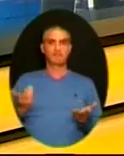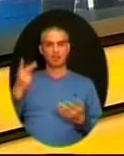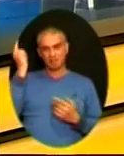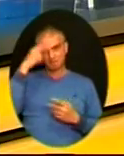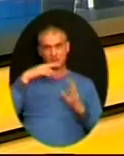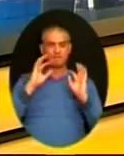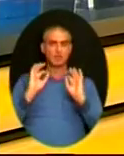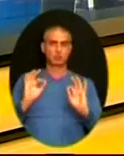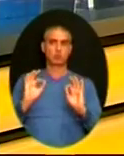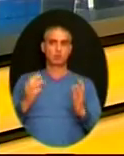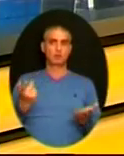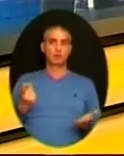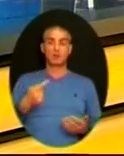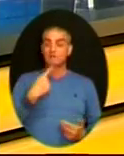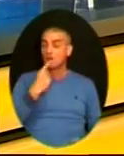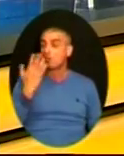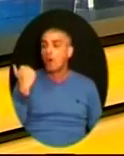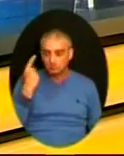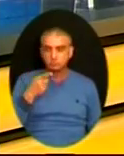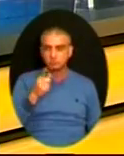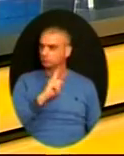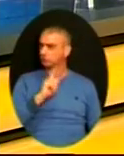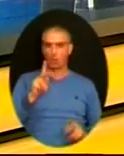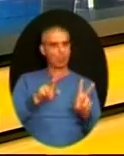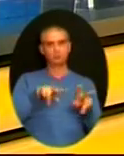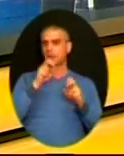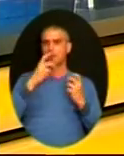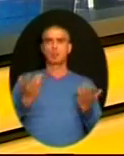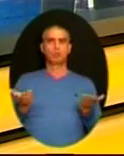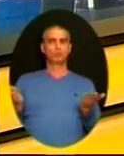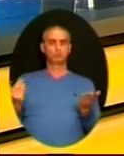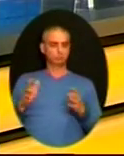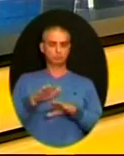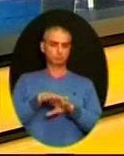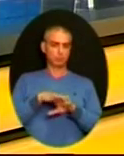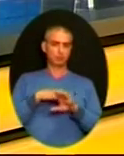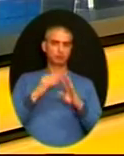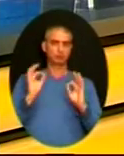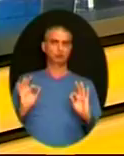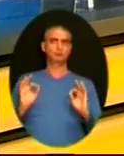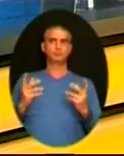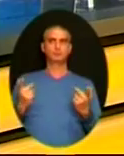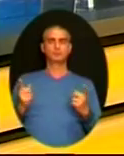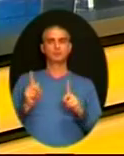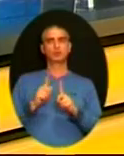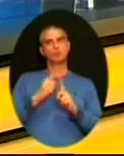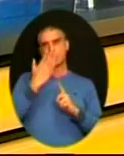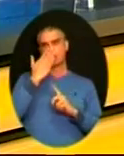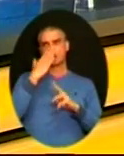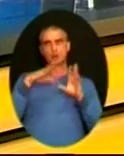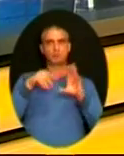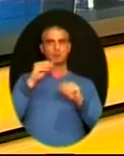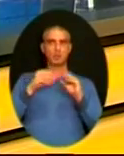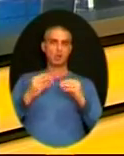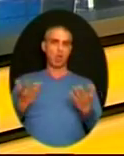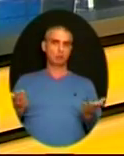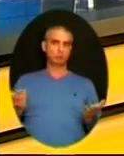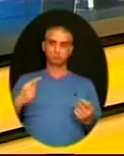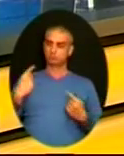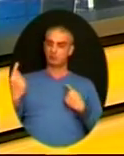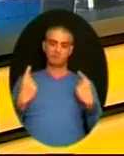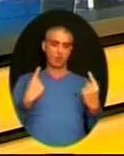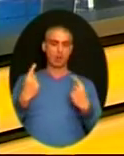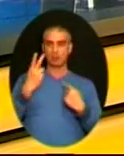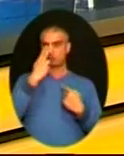והבינו את זה, והבינו אז שלא סחטנות, אלא מה מרגישים עכשיו איזה לריח של בחירות באף, וכל